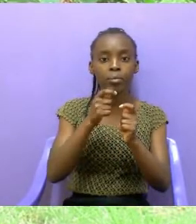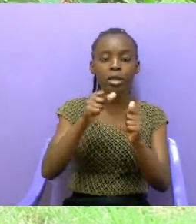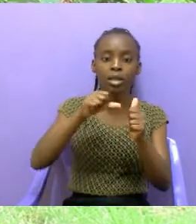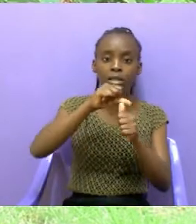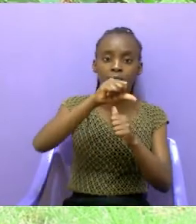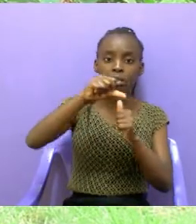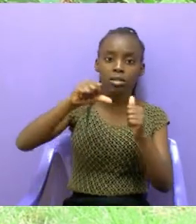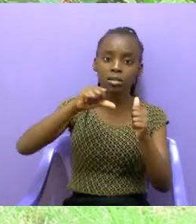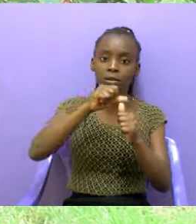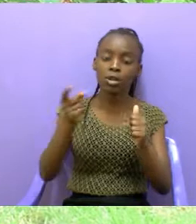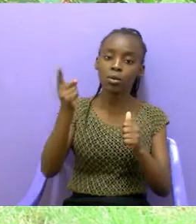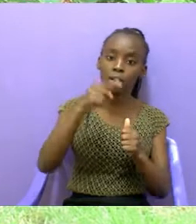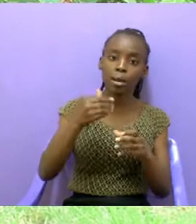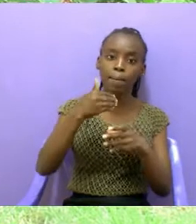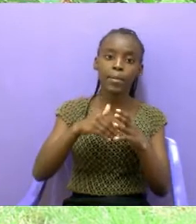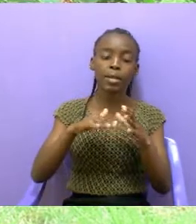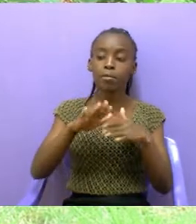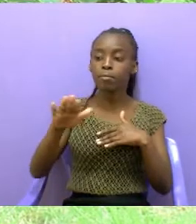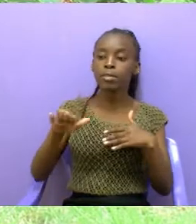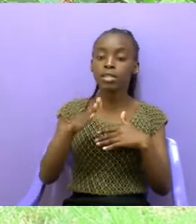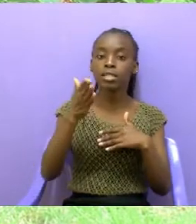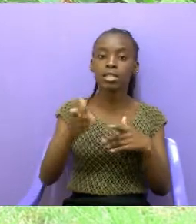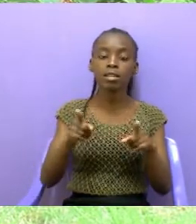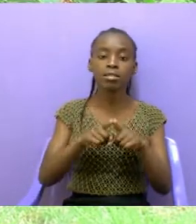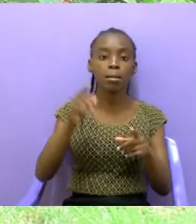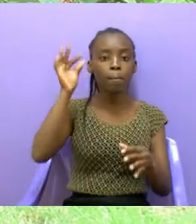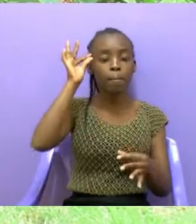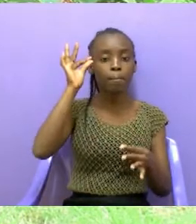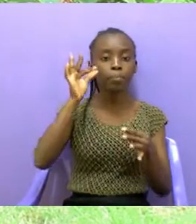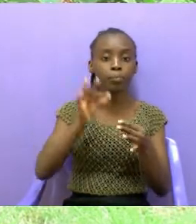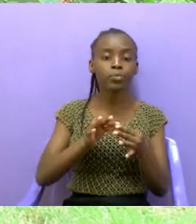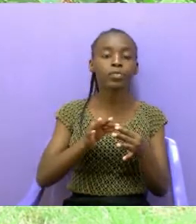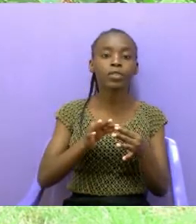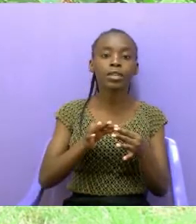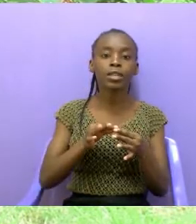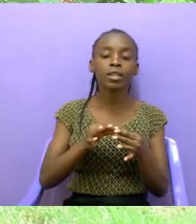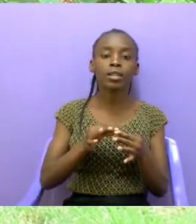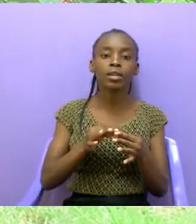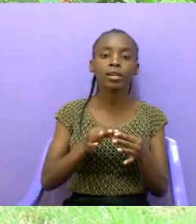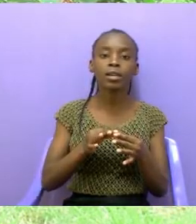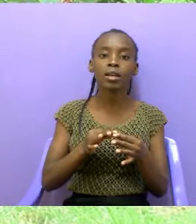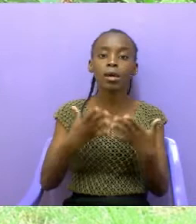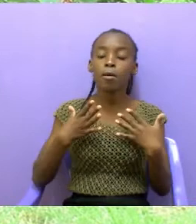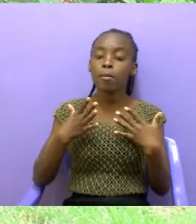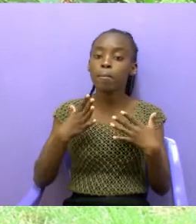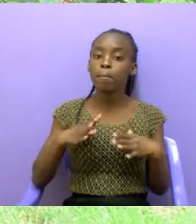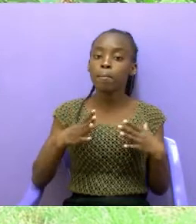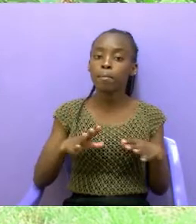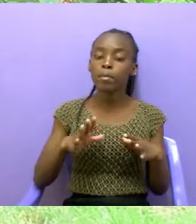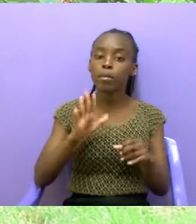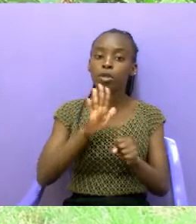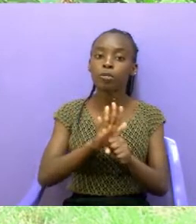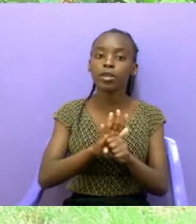mji wao. Ya kurejea katika imani, katika jina la Yesu. Kuna watu wengi Bwana ambao sasa wako katika njia